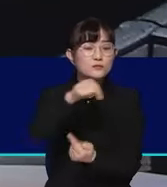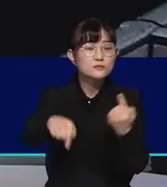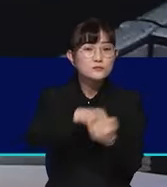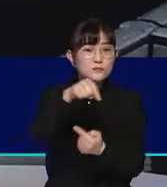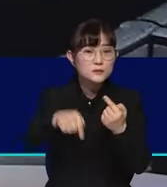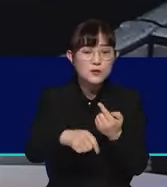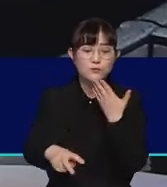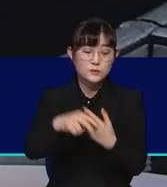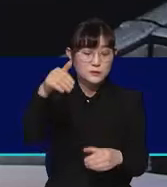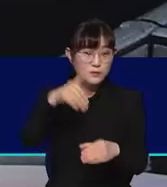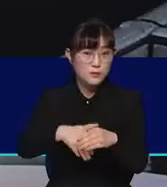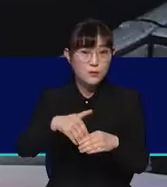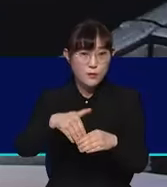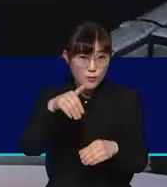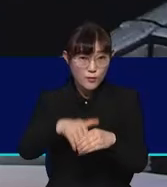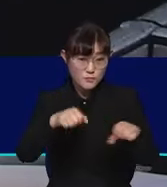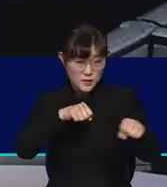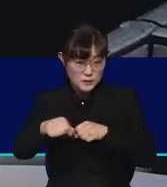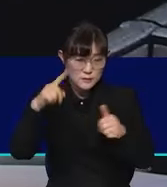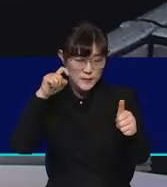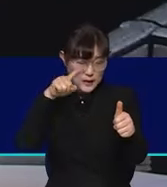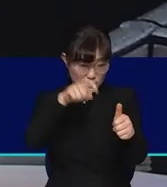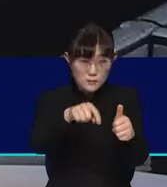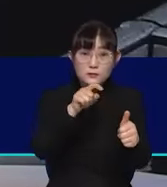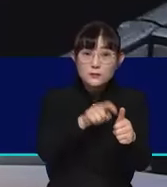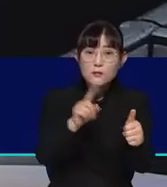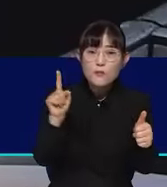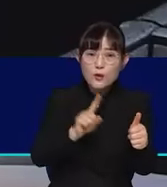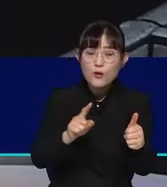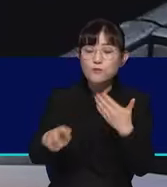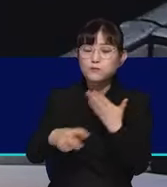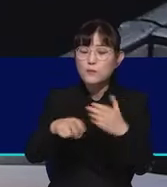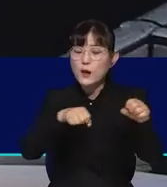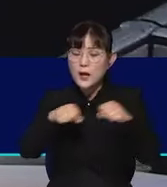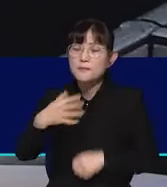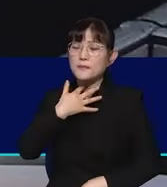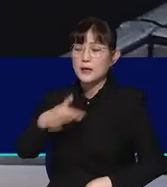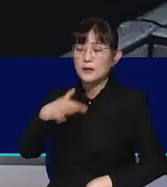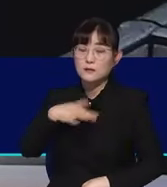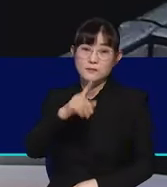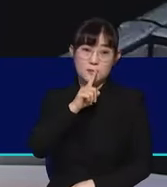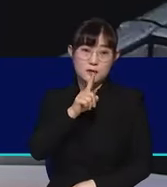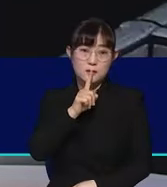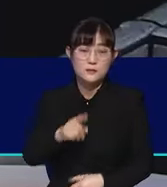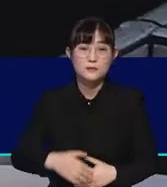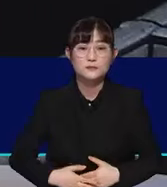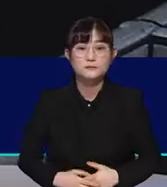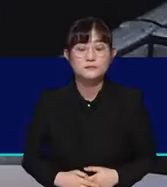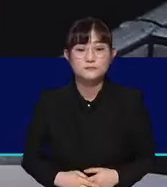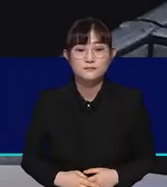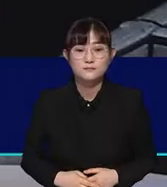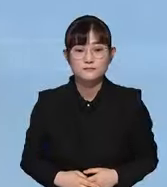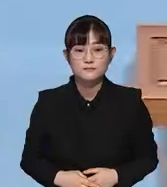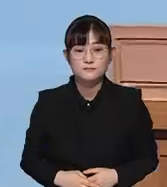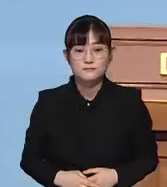했다는 건데 해당 후보는 사실과 다르다며 의혹을 일축했습니다. 고영민 기자의 보도입니다.